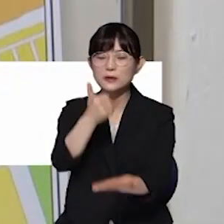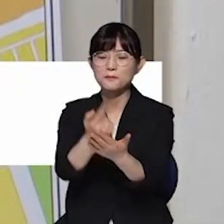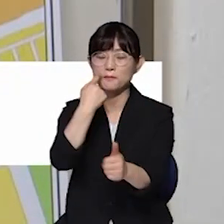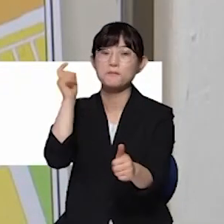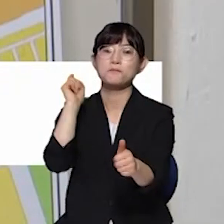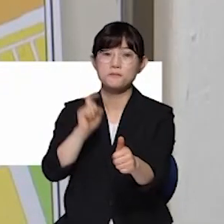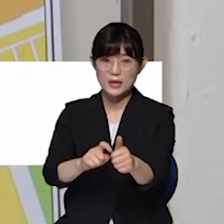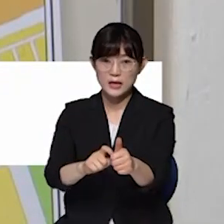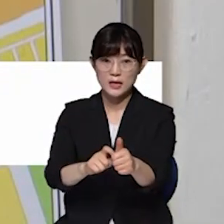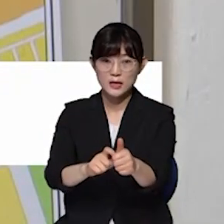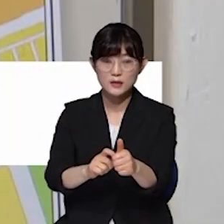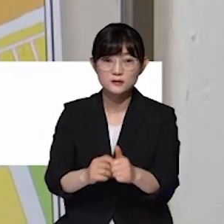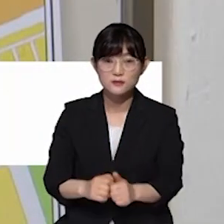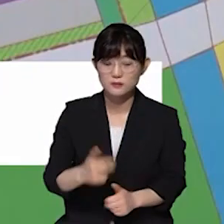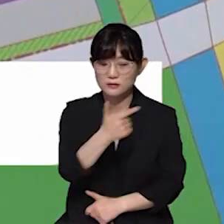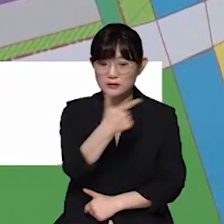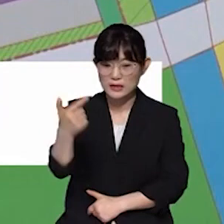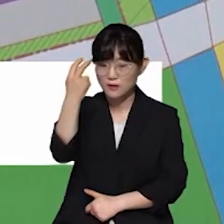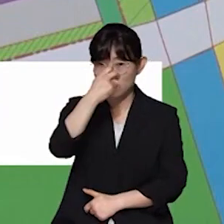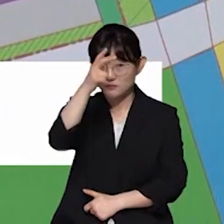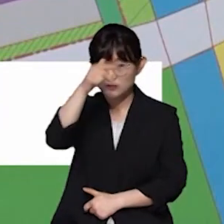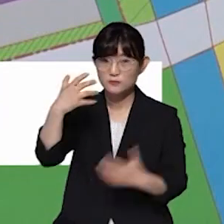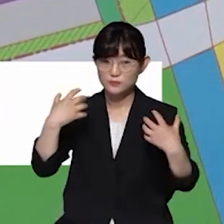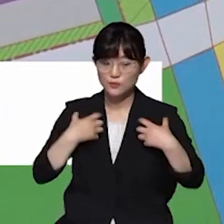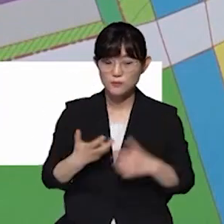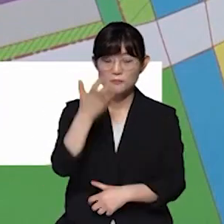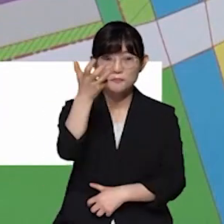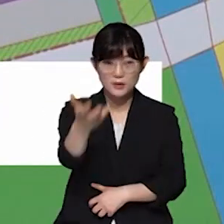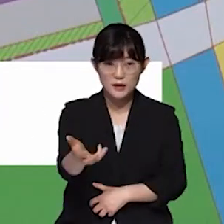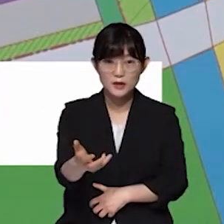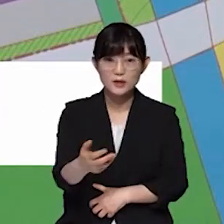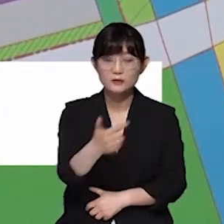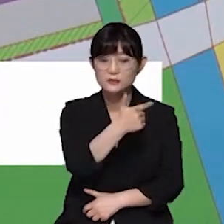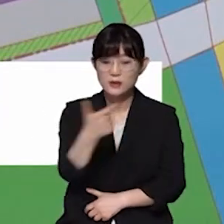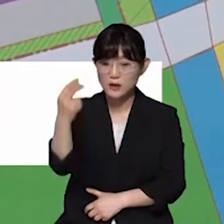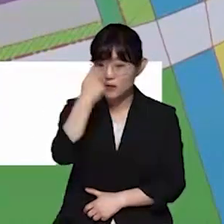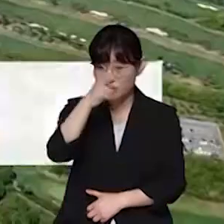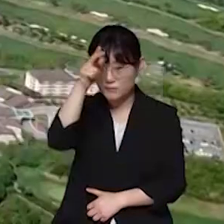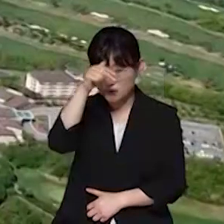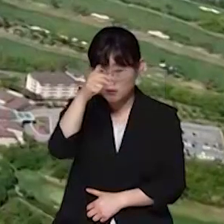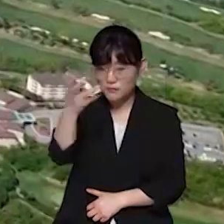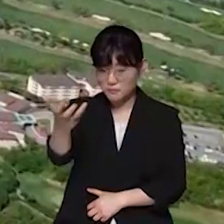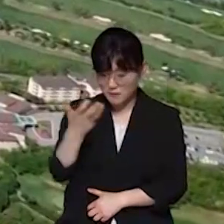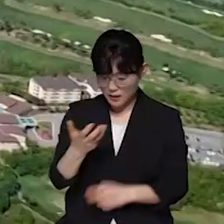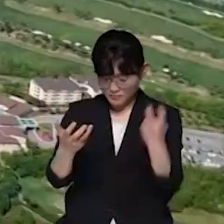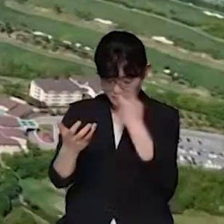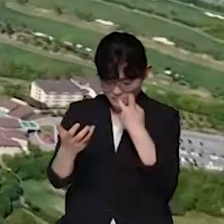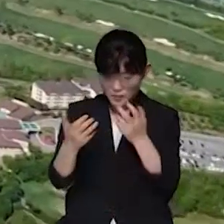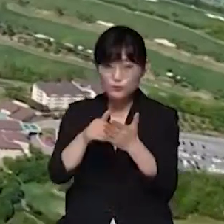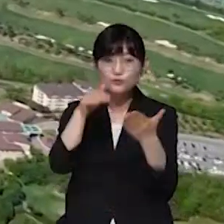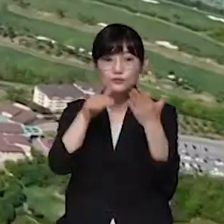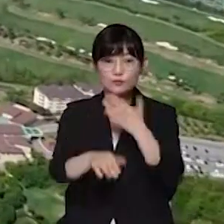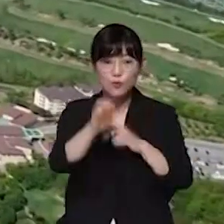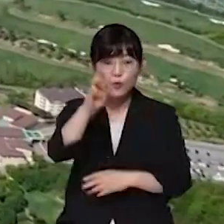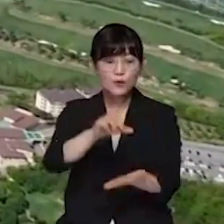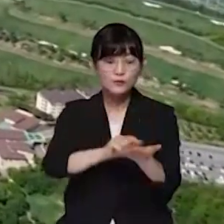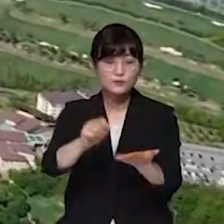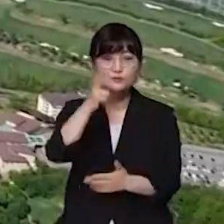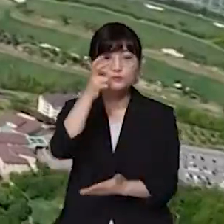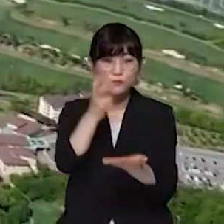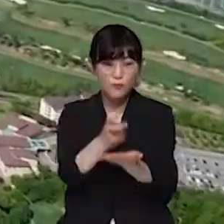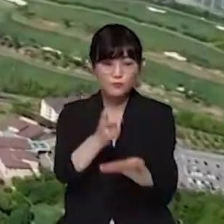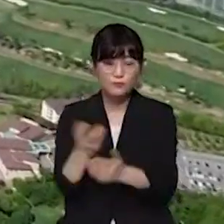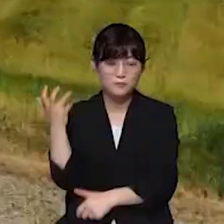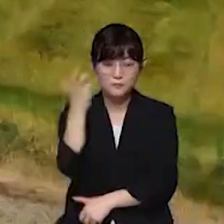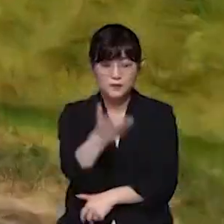판단해 사건을 대검찰청으로 보냈습니다. 대검은 관련 사안을 검토한 뒤 광주지검 순천지청으로 사건을